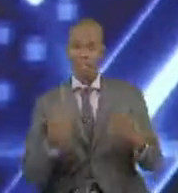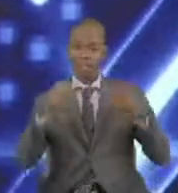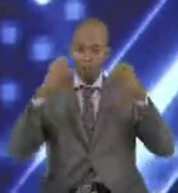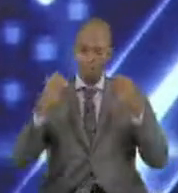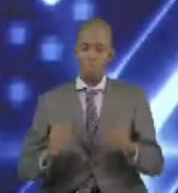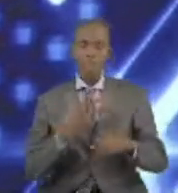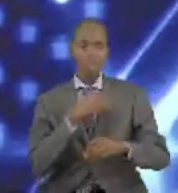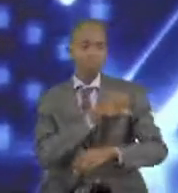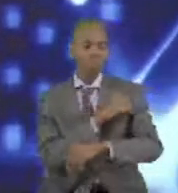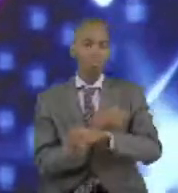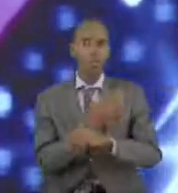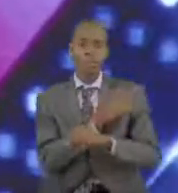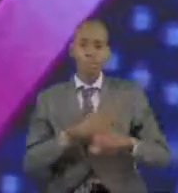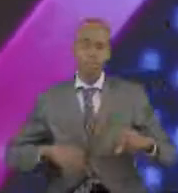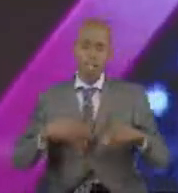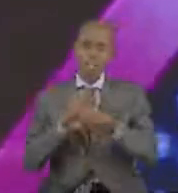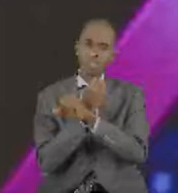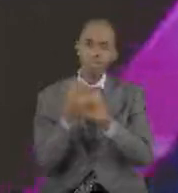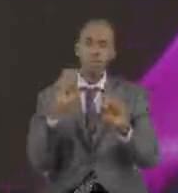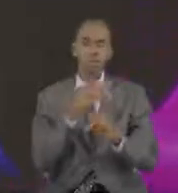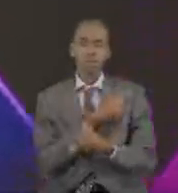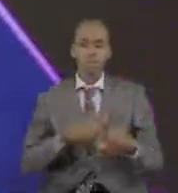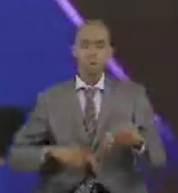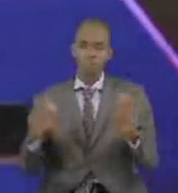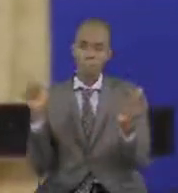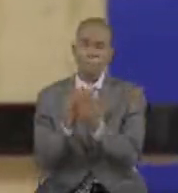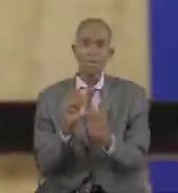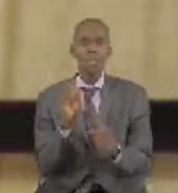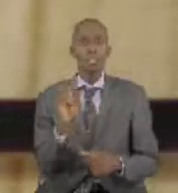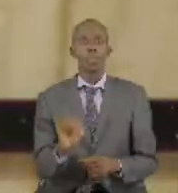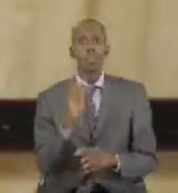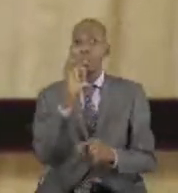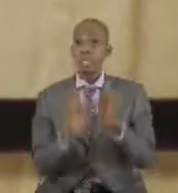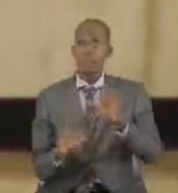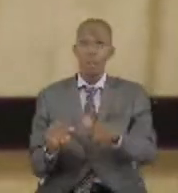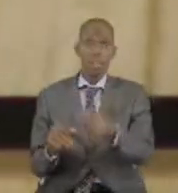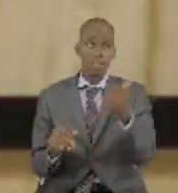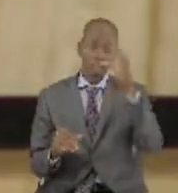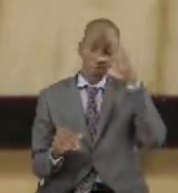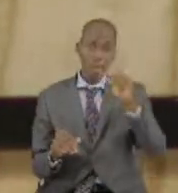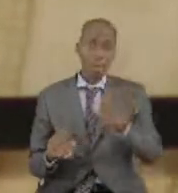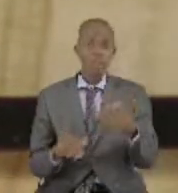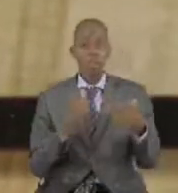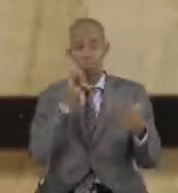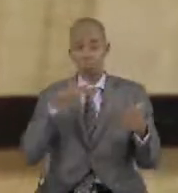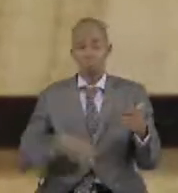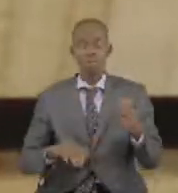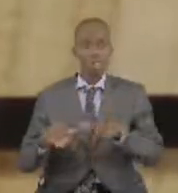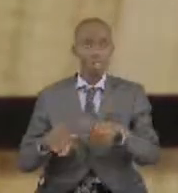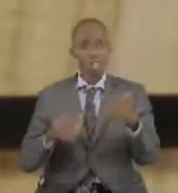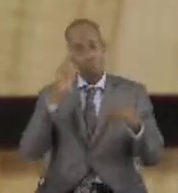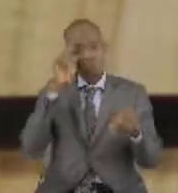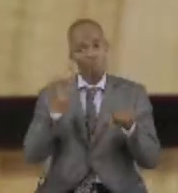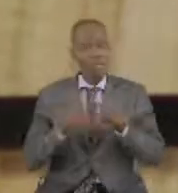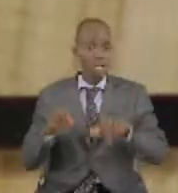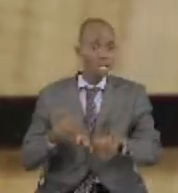du Seigneur, le salut du Seigneur de Dieu lui est parvenu. Si quelqu'un, si un garçon, si une fille, si un frère,